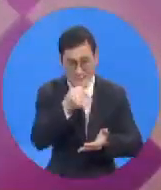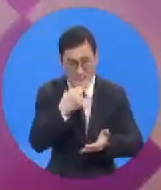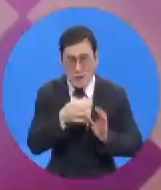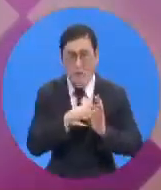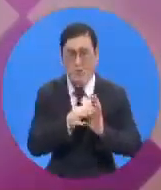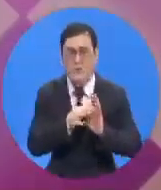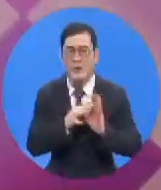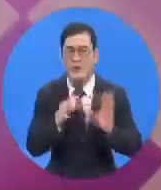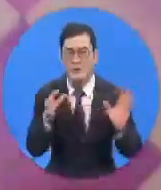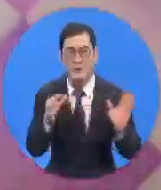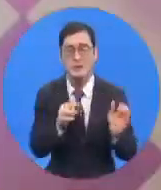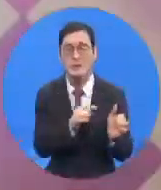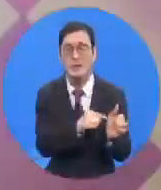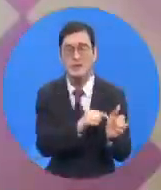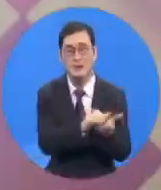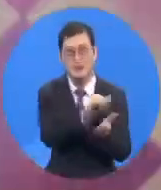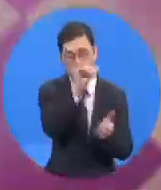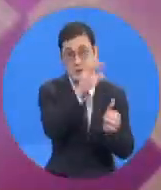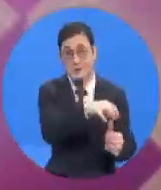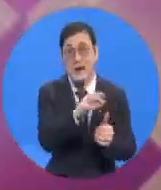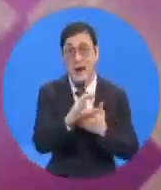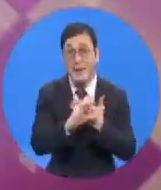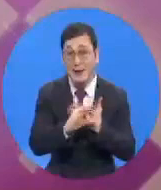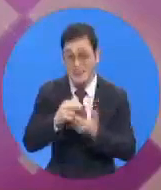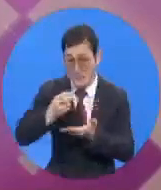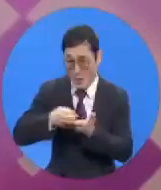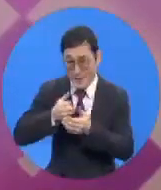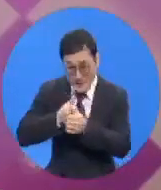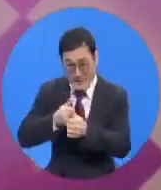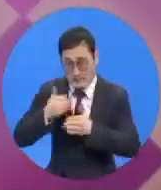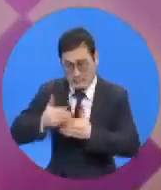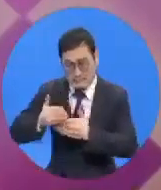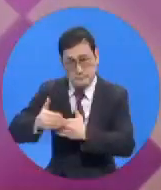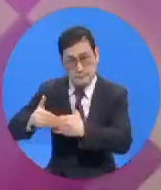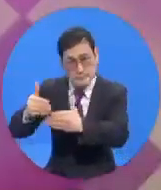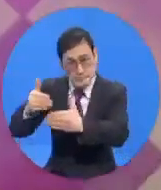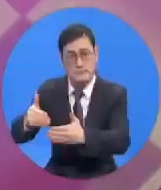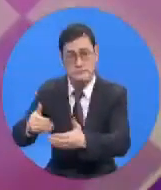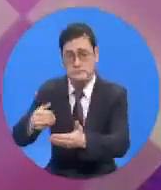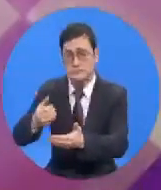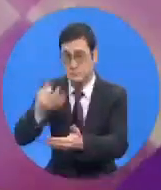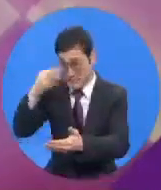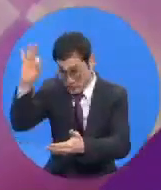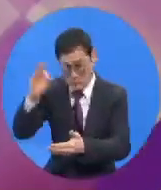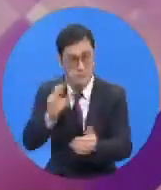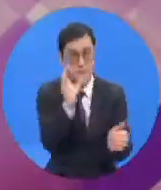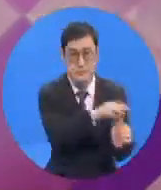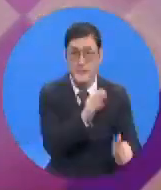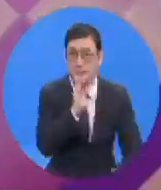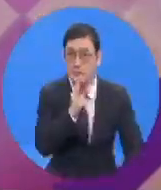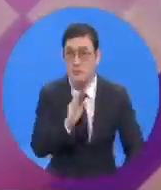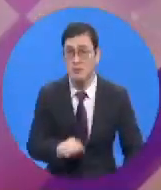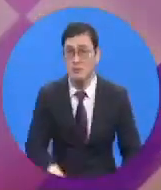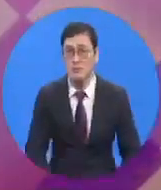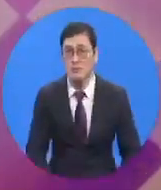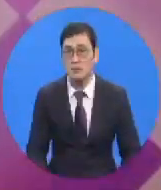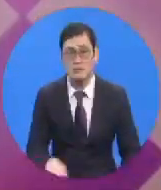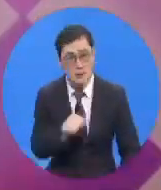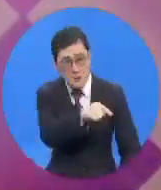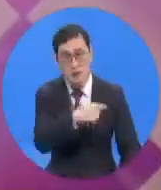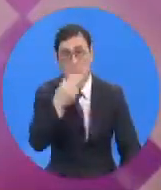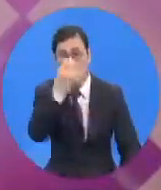떠나서 김학의 전 차관을 출국 금지하려면 적법한 절차를 거쳐야 하는 건데, 당시 김학의 전 차관이 입건되지 않은